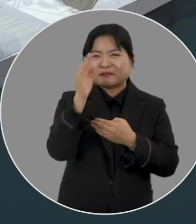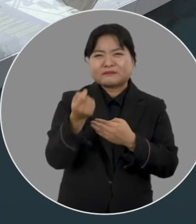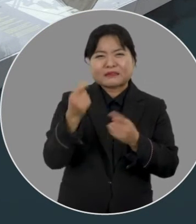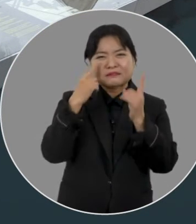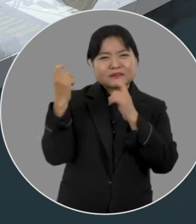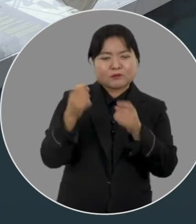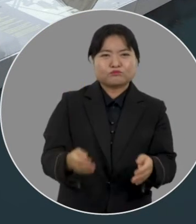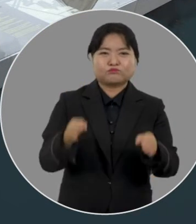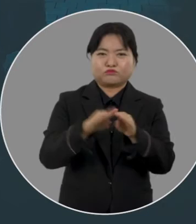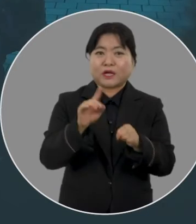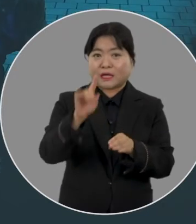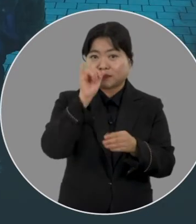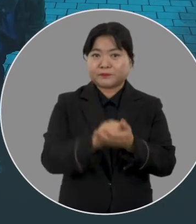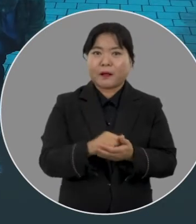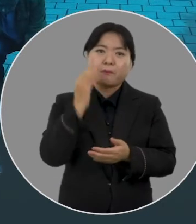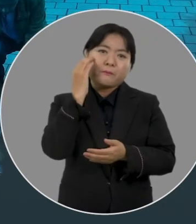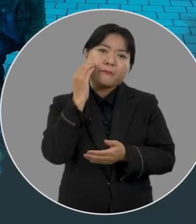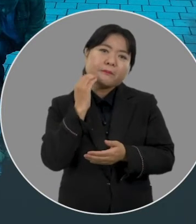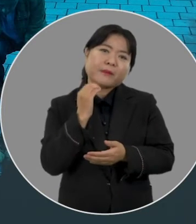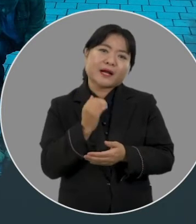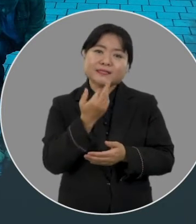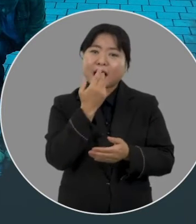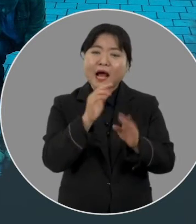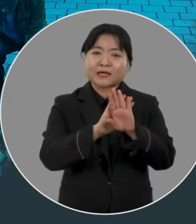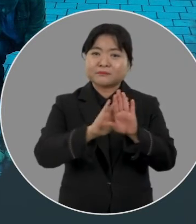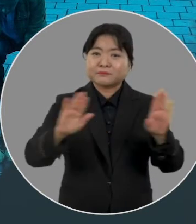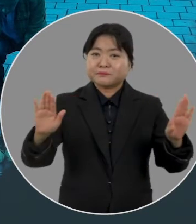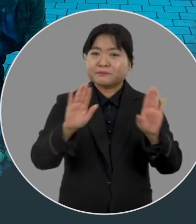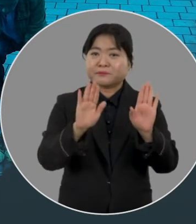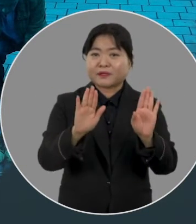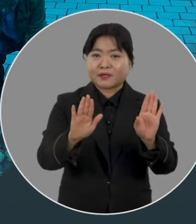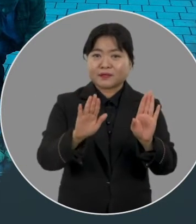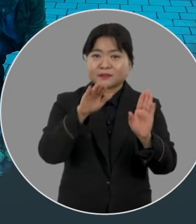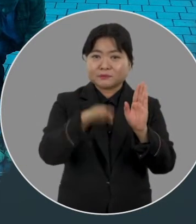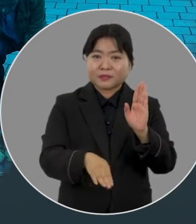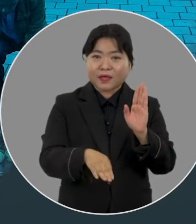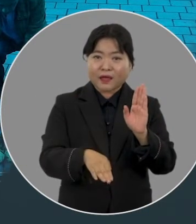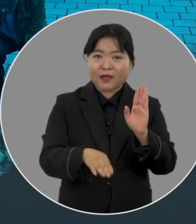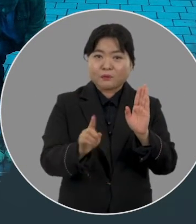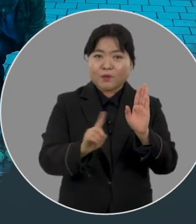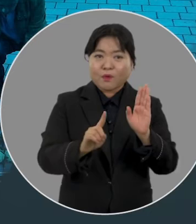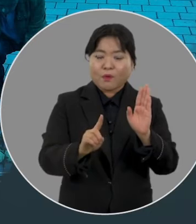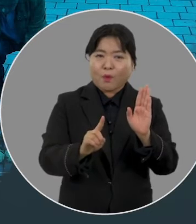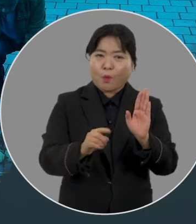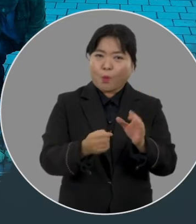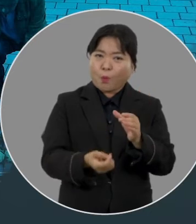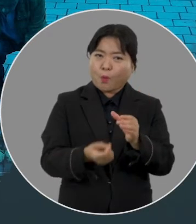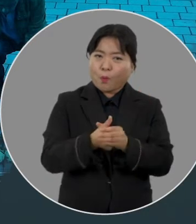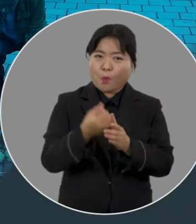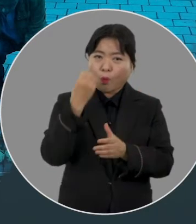기념물이 하나 있습니다. 파란색 아크릴 판이 있고 그 밑에 예사롭지